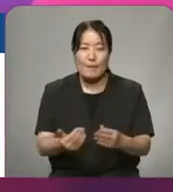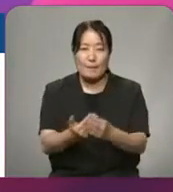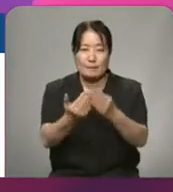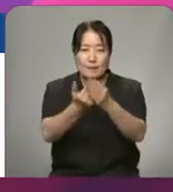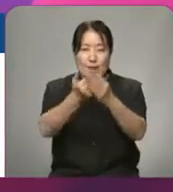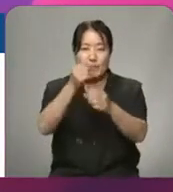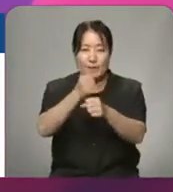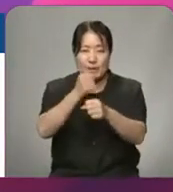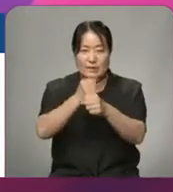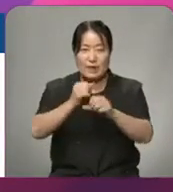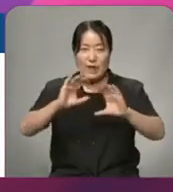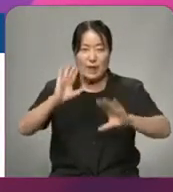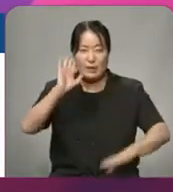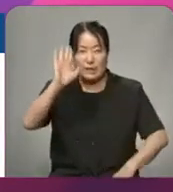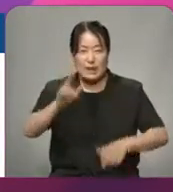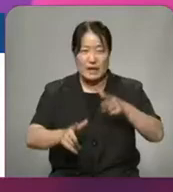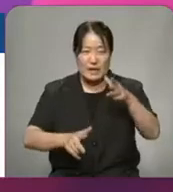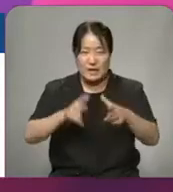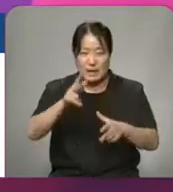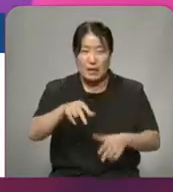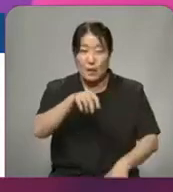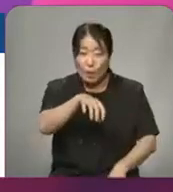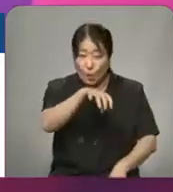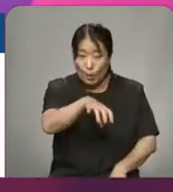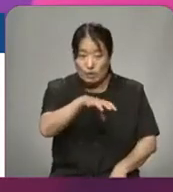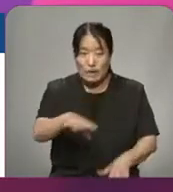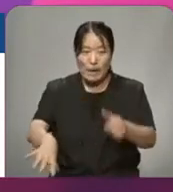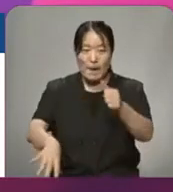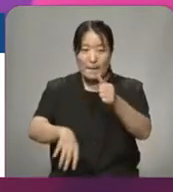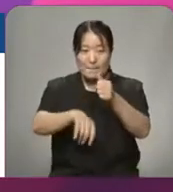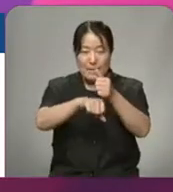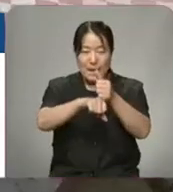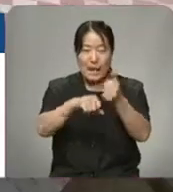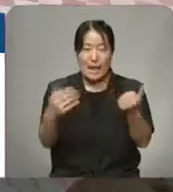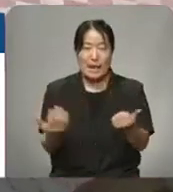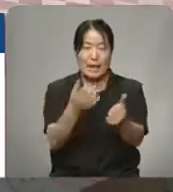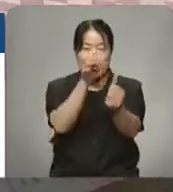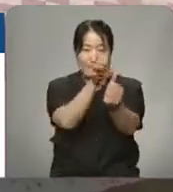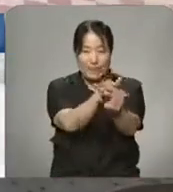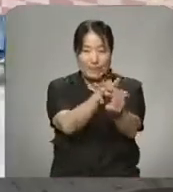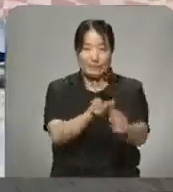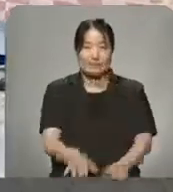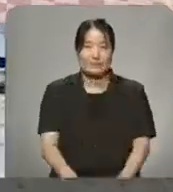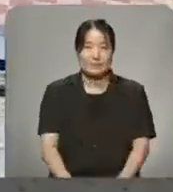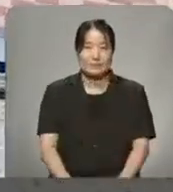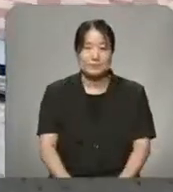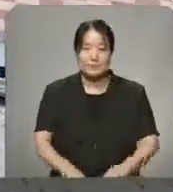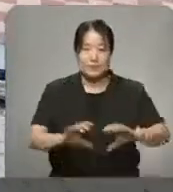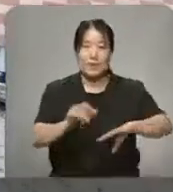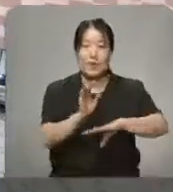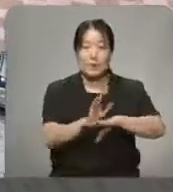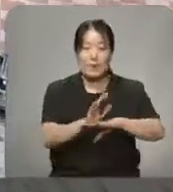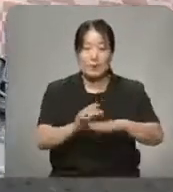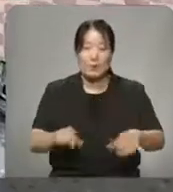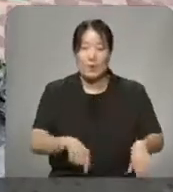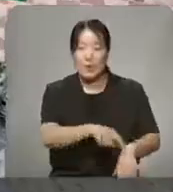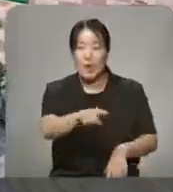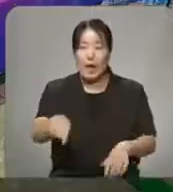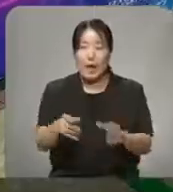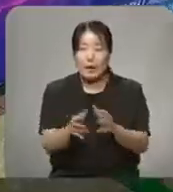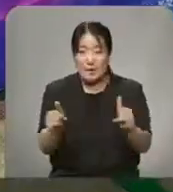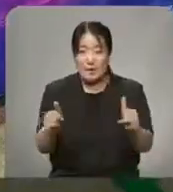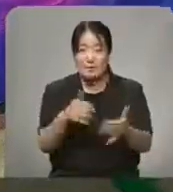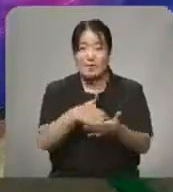가는데 글로벌 본부가 주도적인 역할을 하겠다는 다짐을 말씀드리면서 글로벌 본부 전체 규모는 280여